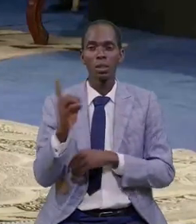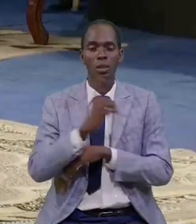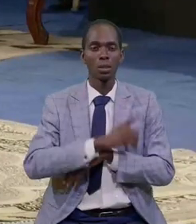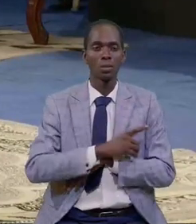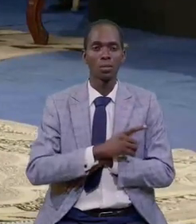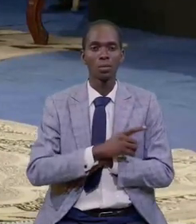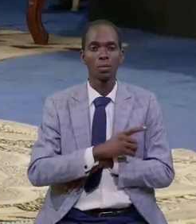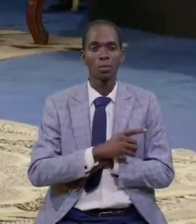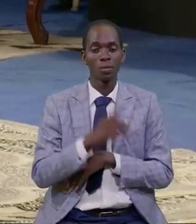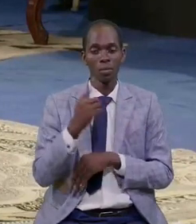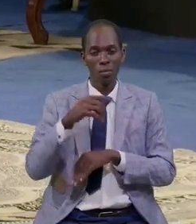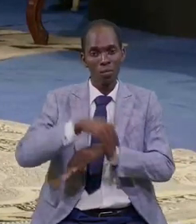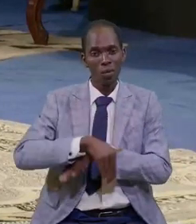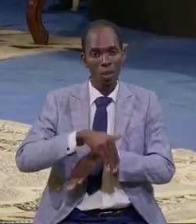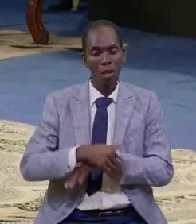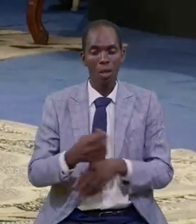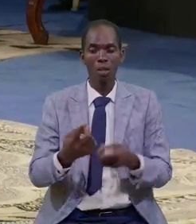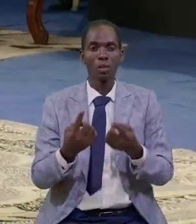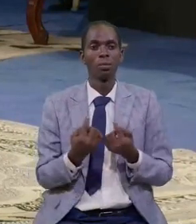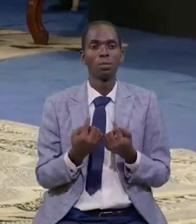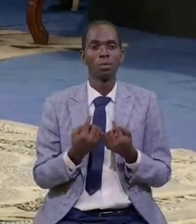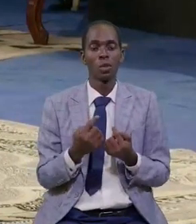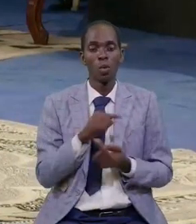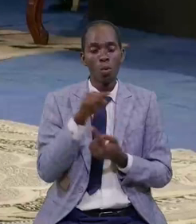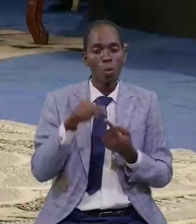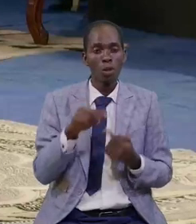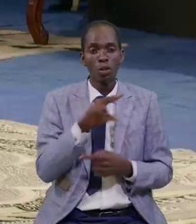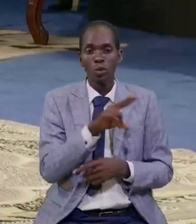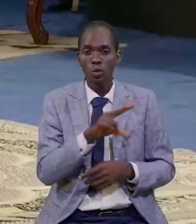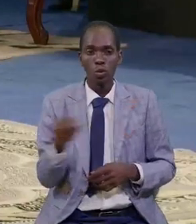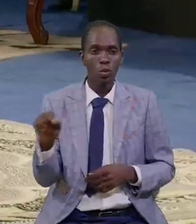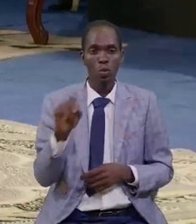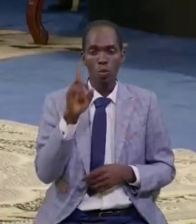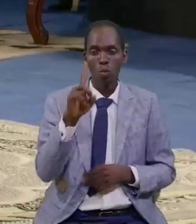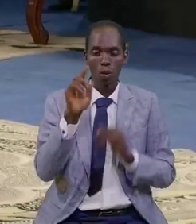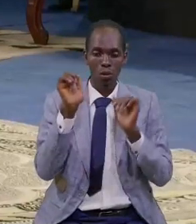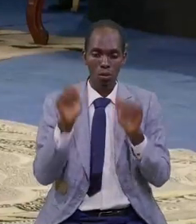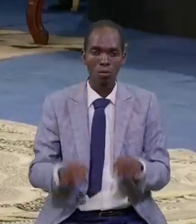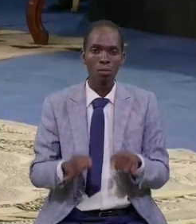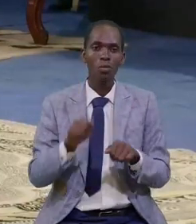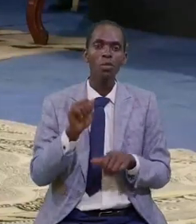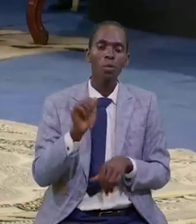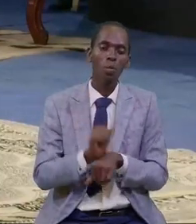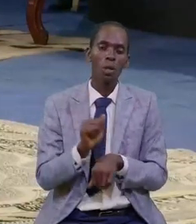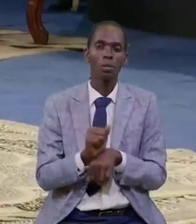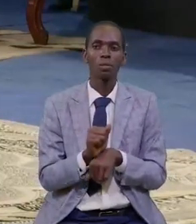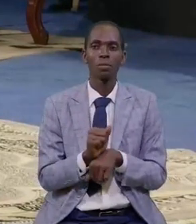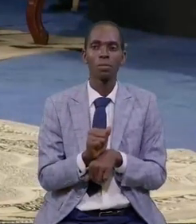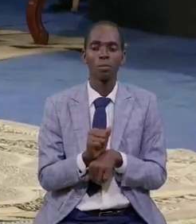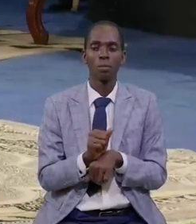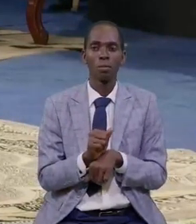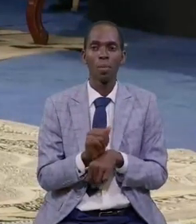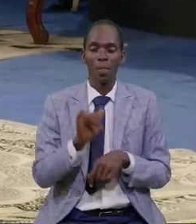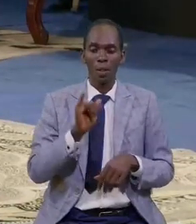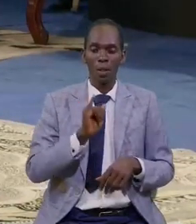envoyé la nuit vient où personne ne peut travailler il